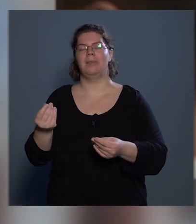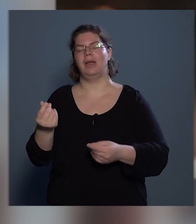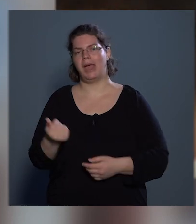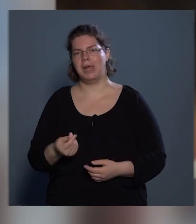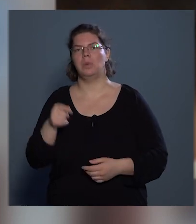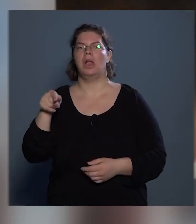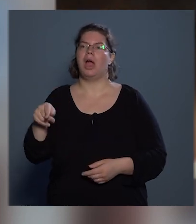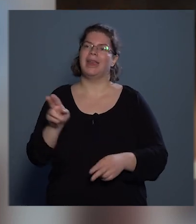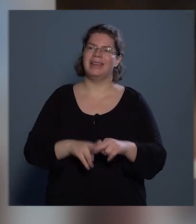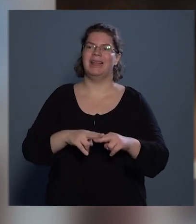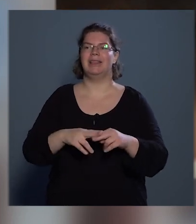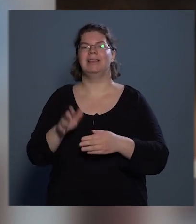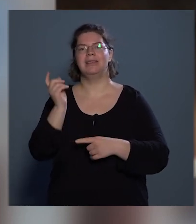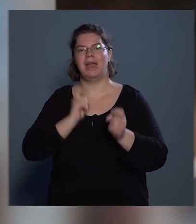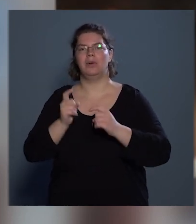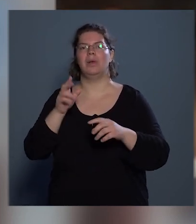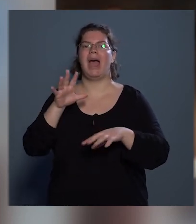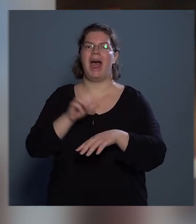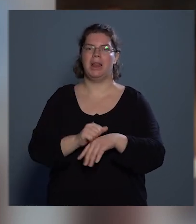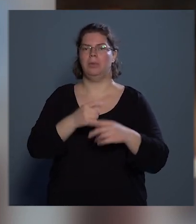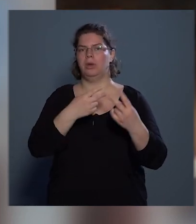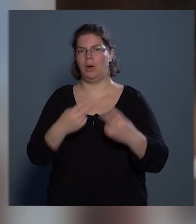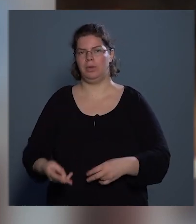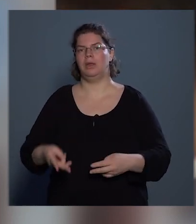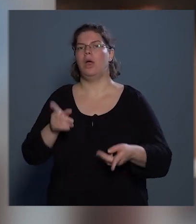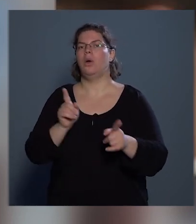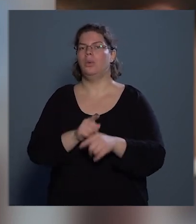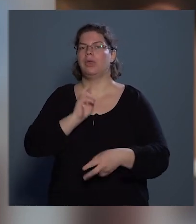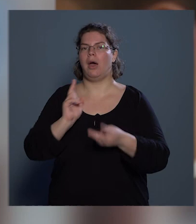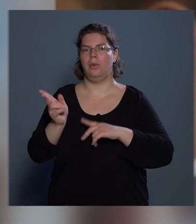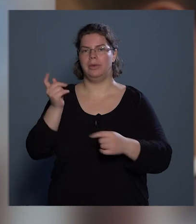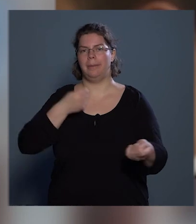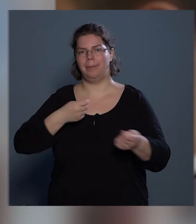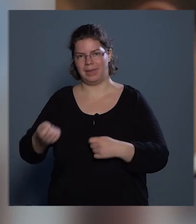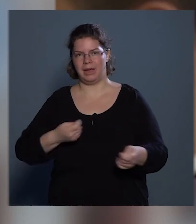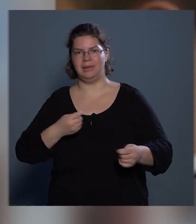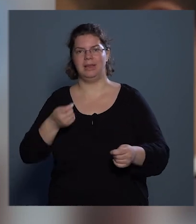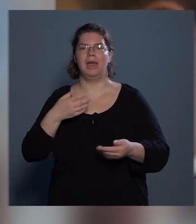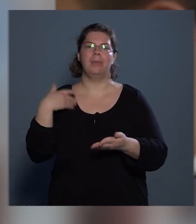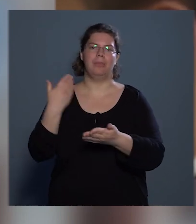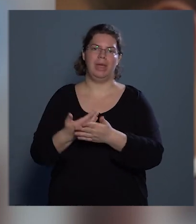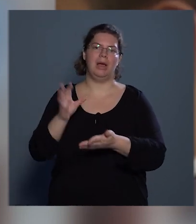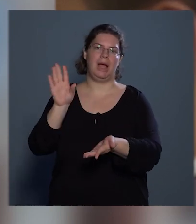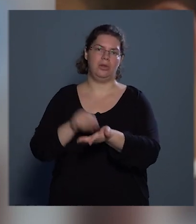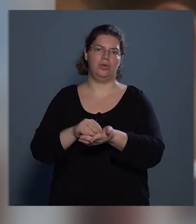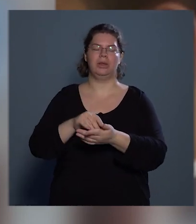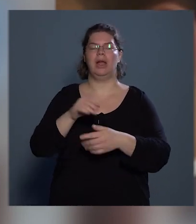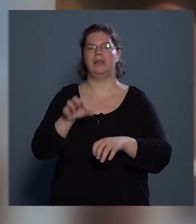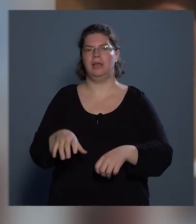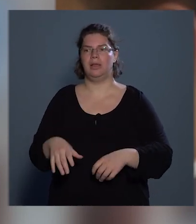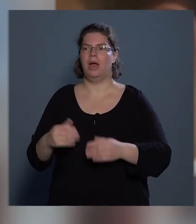rendeltetésszerű állapotra hozatal, úgy, ahogyan ezt a piaci bérlakásoknál tesszük,